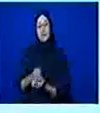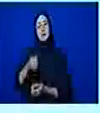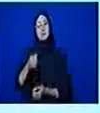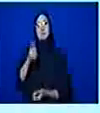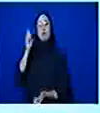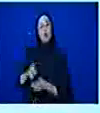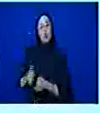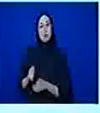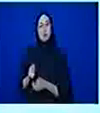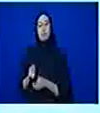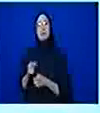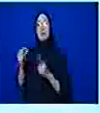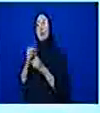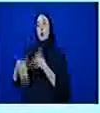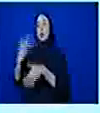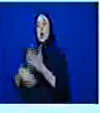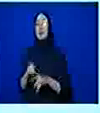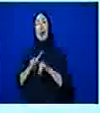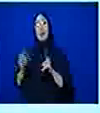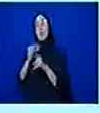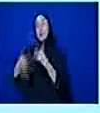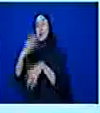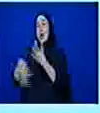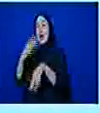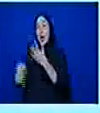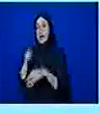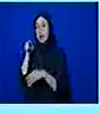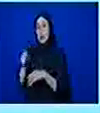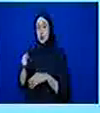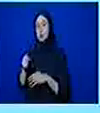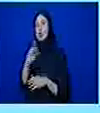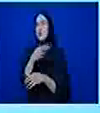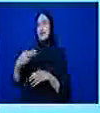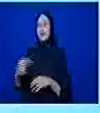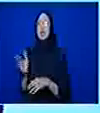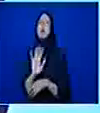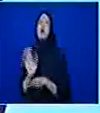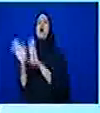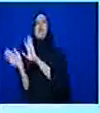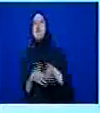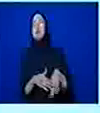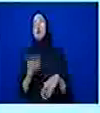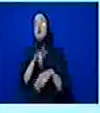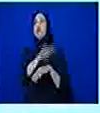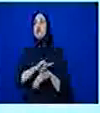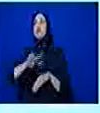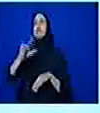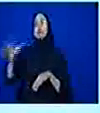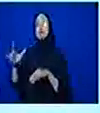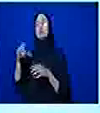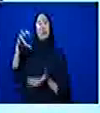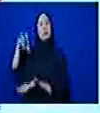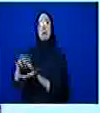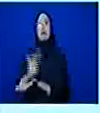bahwa banyak perusahaan-perusahaan itu sudah enggak ada di Indonesia. Sudah tidak ada di Indonesia. Dia sudah di sini 30 tahun, dia sudah